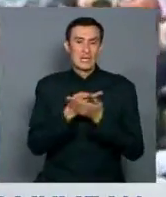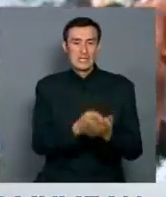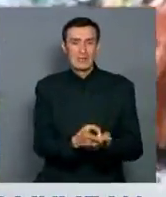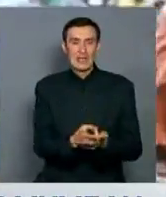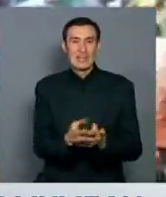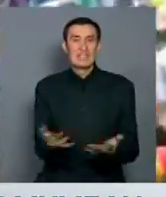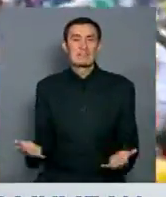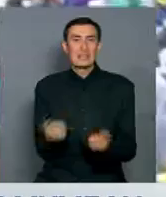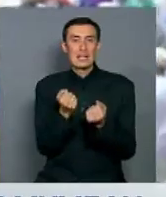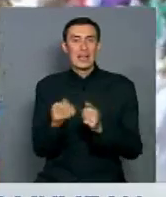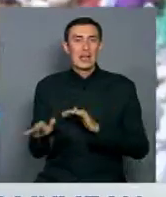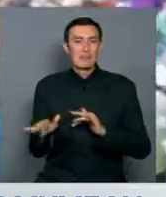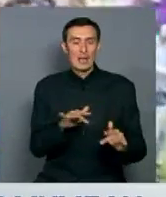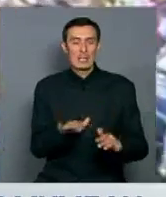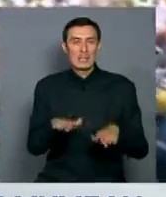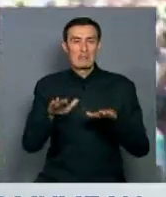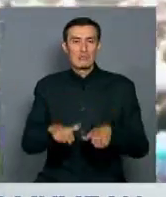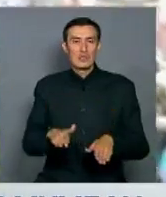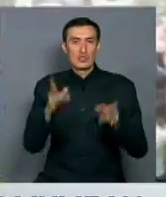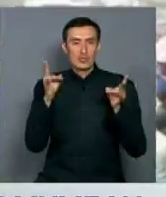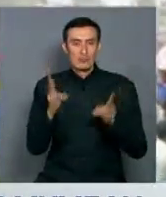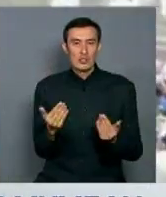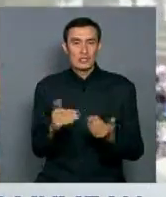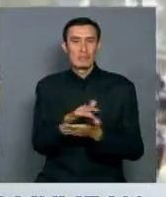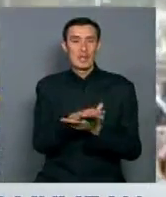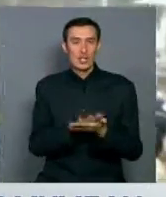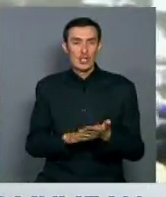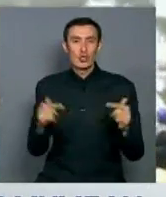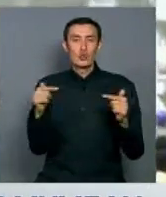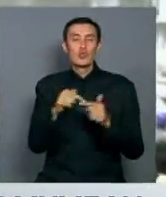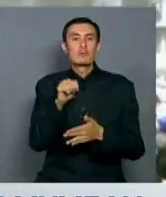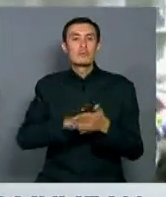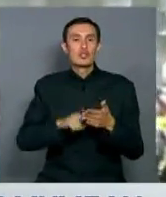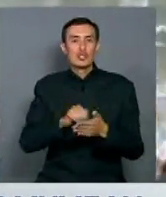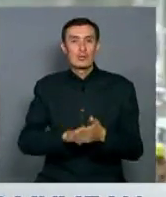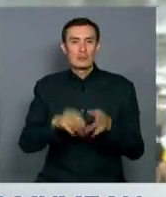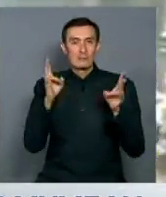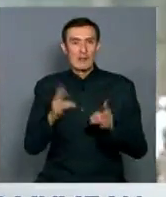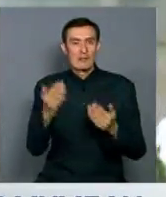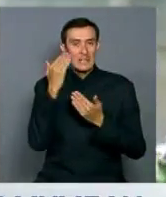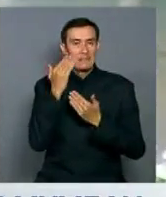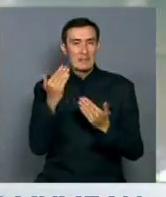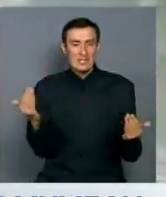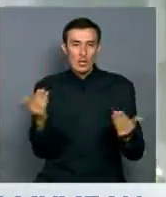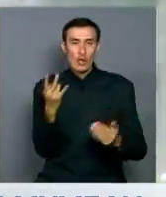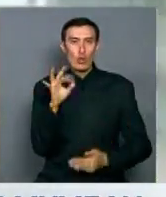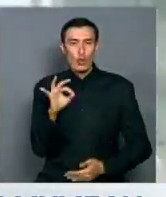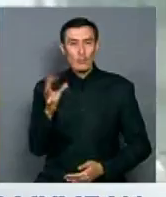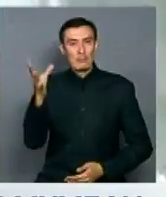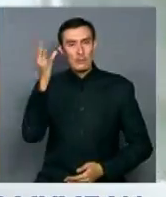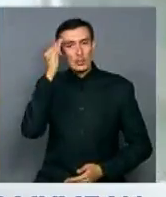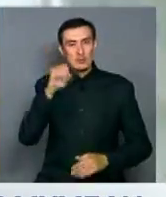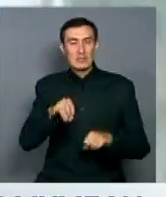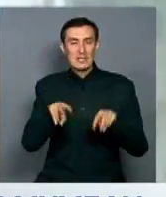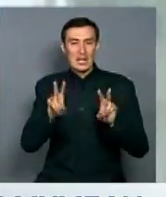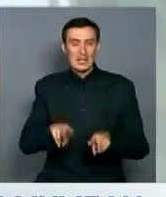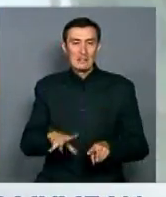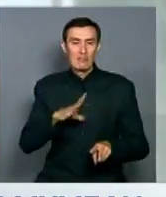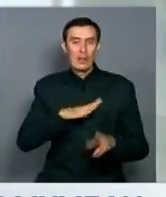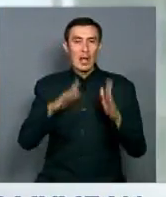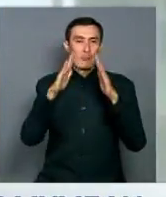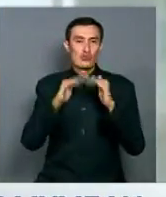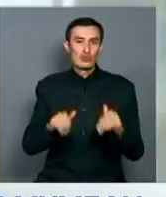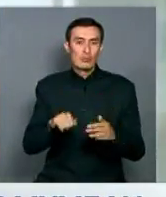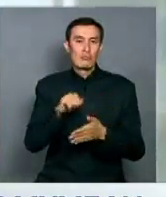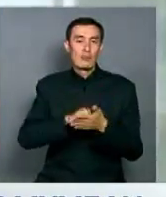госпитализированы. Спасательная операция на месте ЧП продолжается. Точная причина случившегося остается невыясненной. Однако, по мнению специалистов,